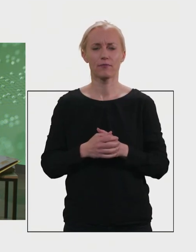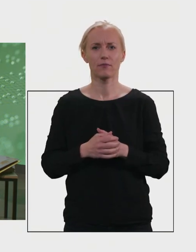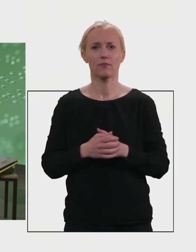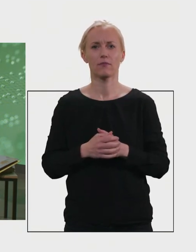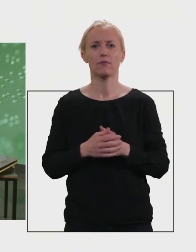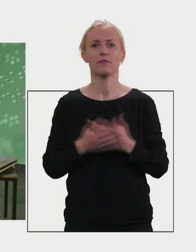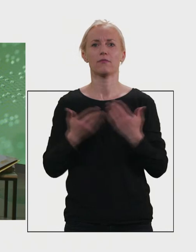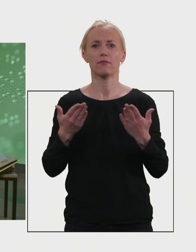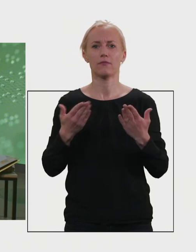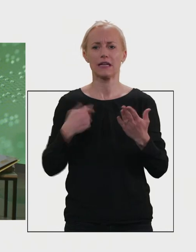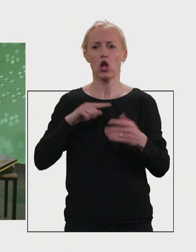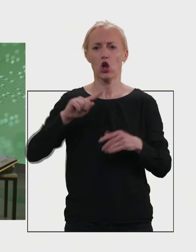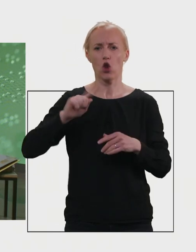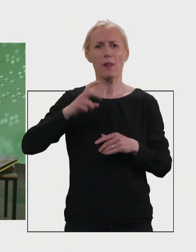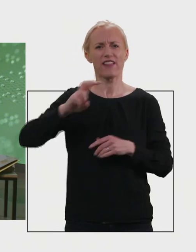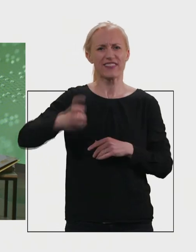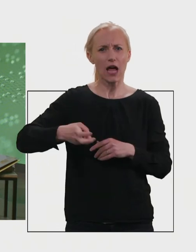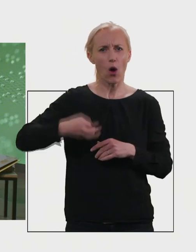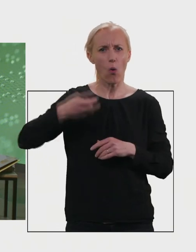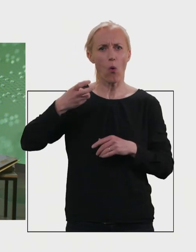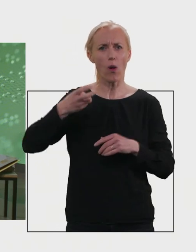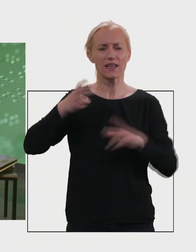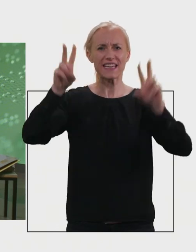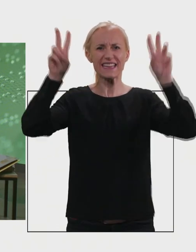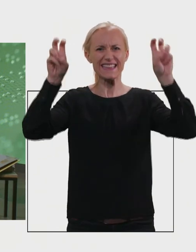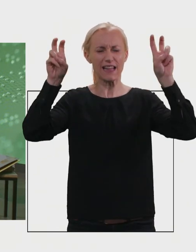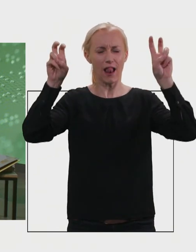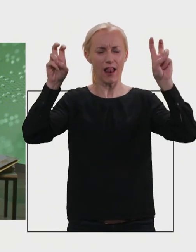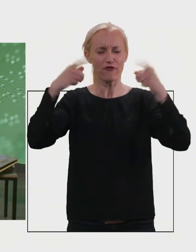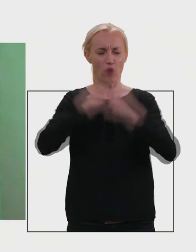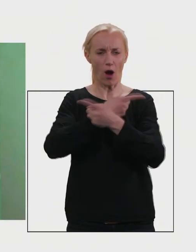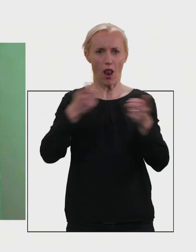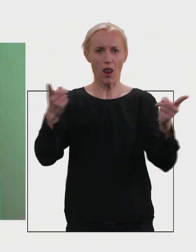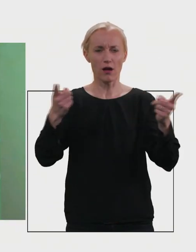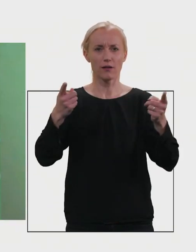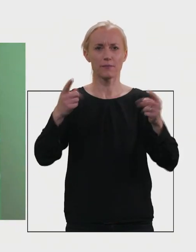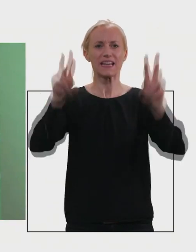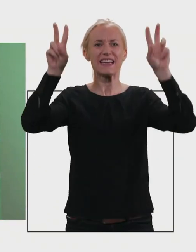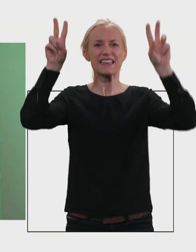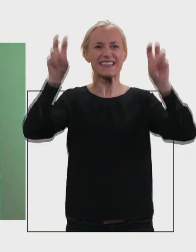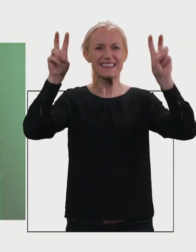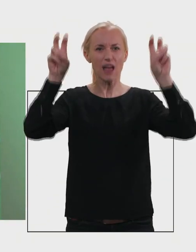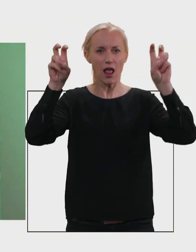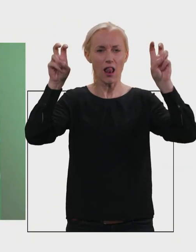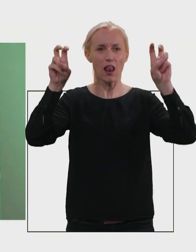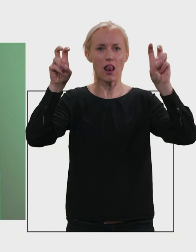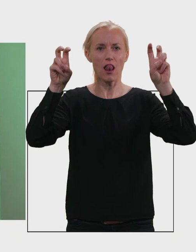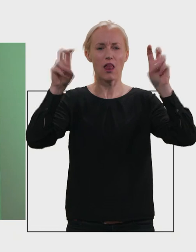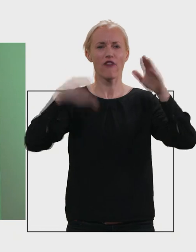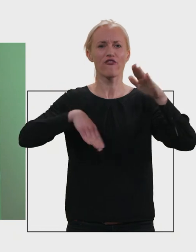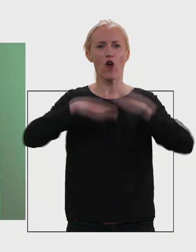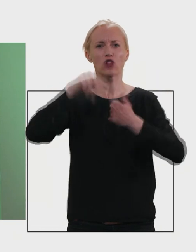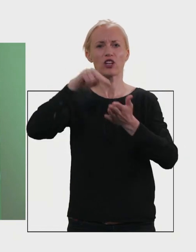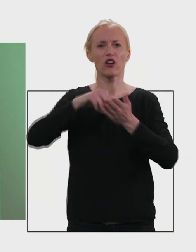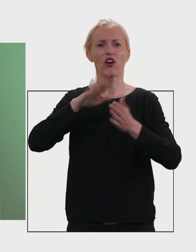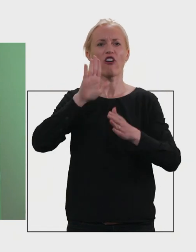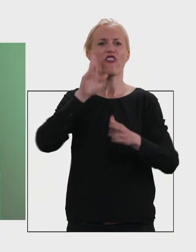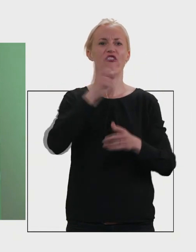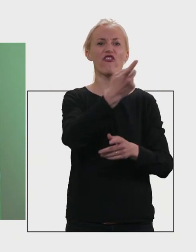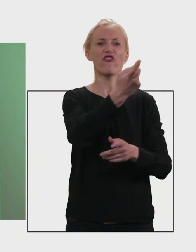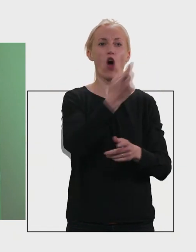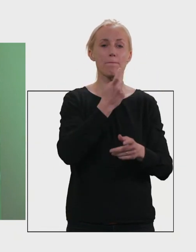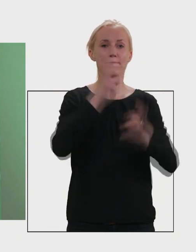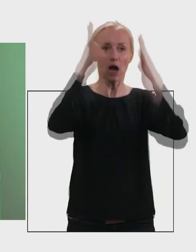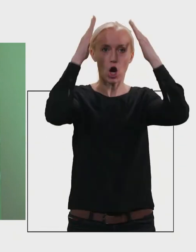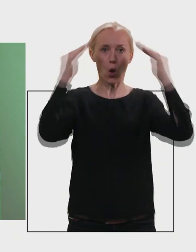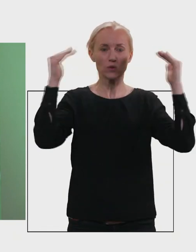Ja, ich wiederhole vielleicht nochmal den Titel für alle. Der Titel lautet ja der vollständige Vom Kloster zum Humboldt-Forum,